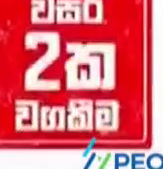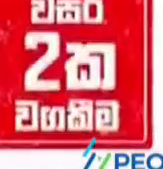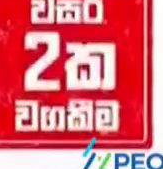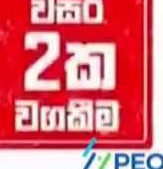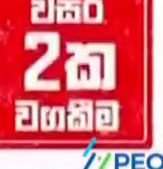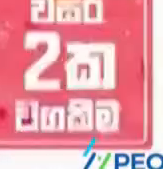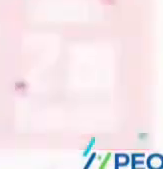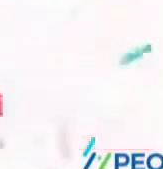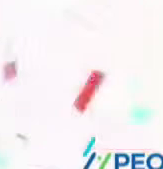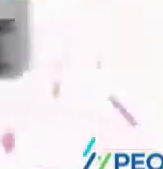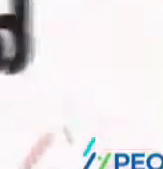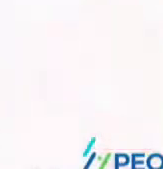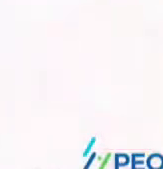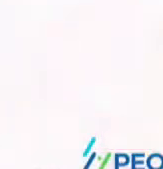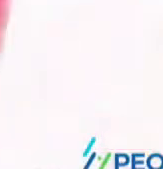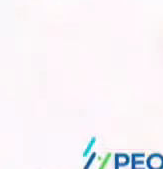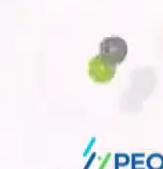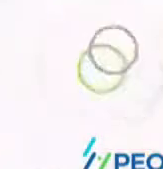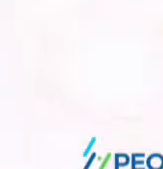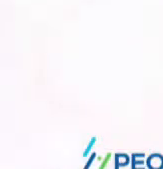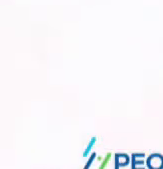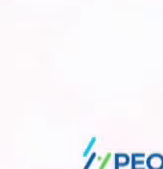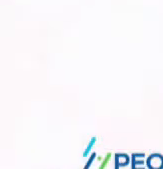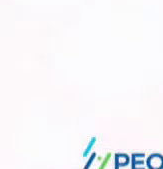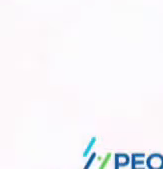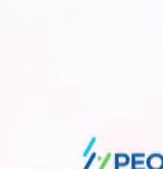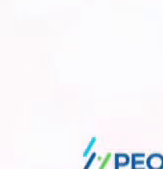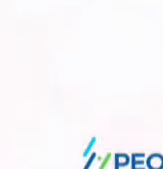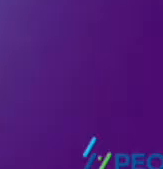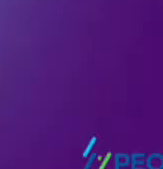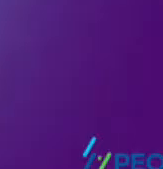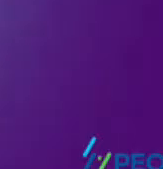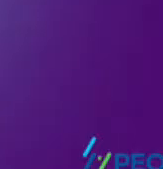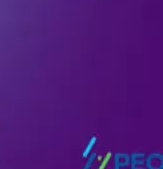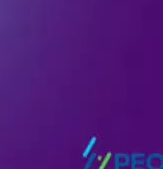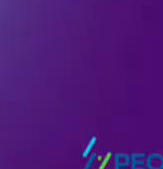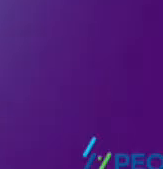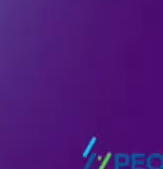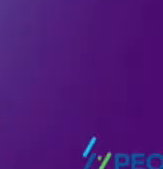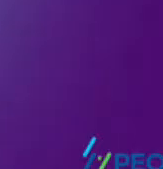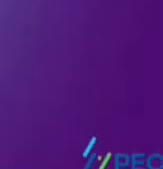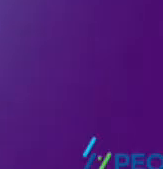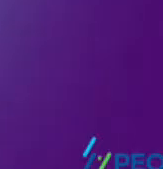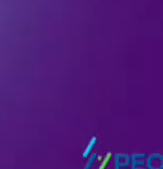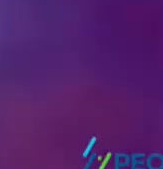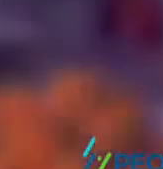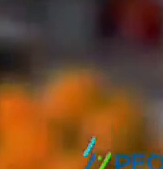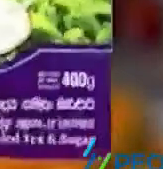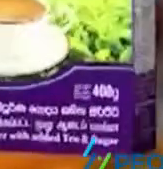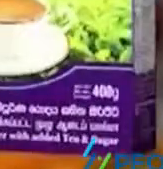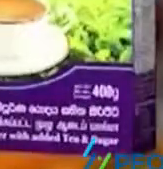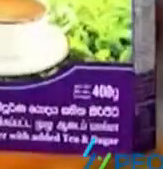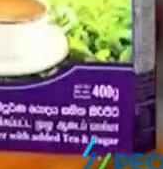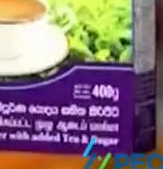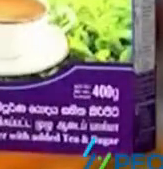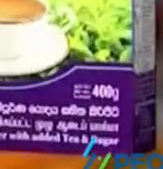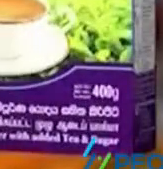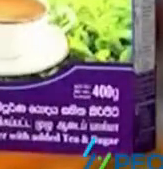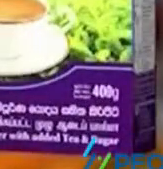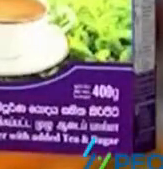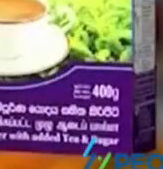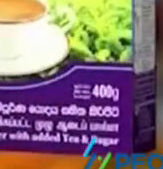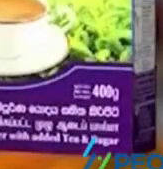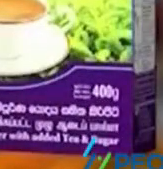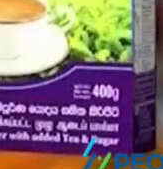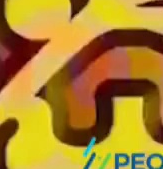ASI 3 laptop rupiyal 48000 ka ati devanta itiriya. Yema kiripiti adangu piyode kirite thoragat